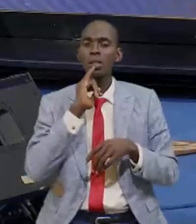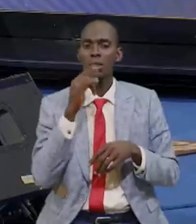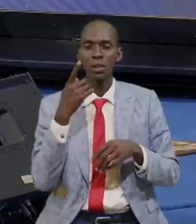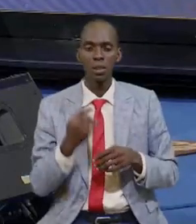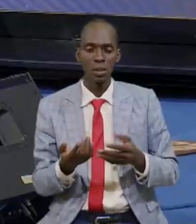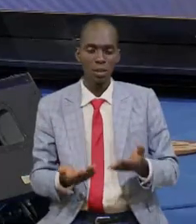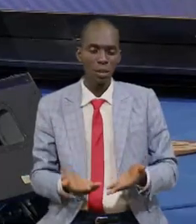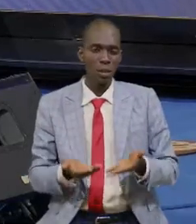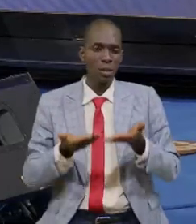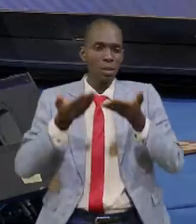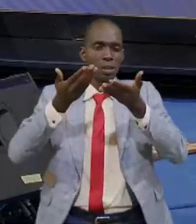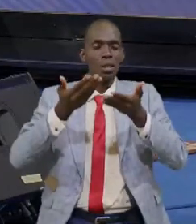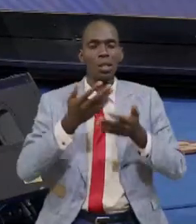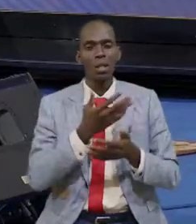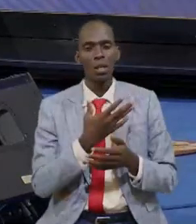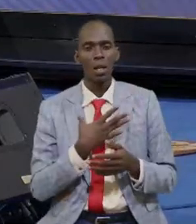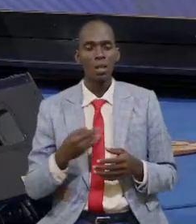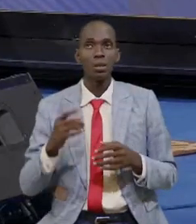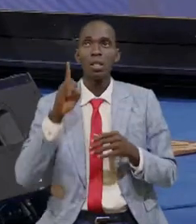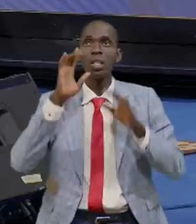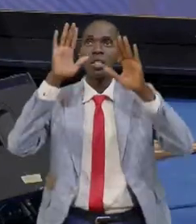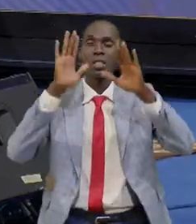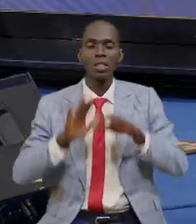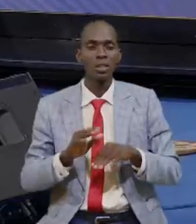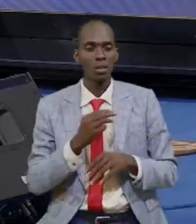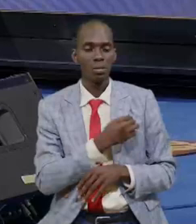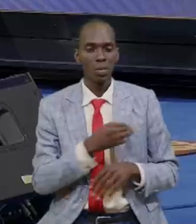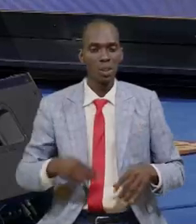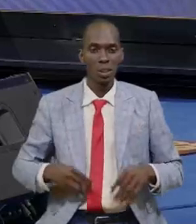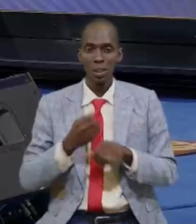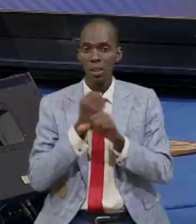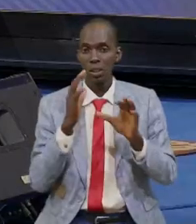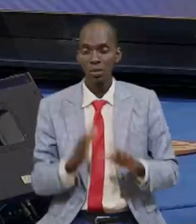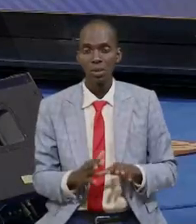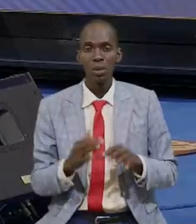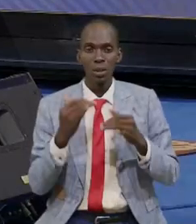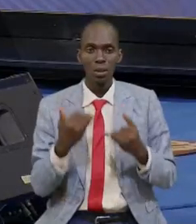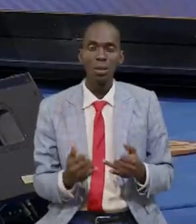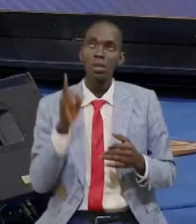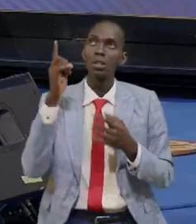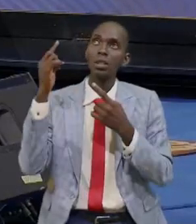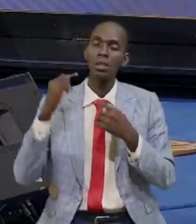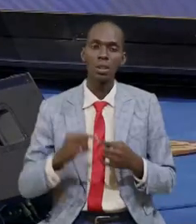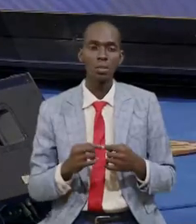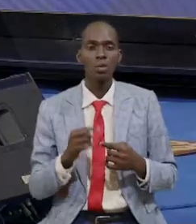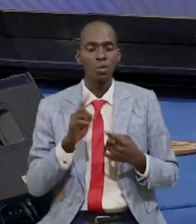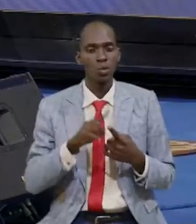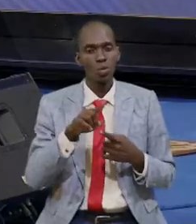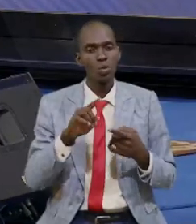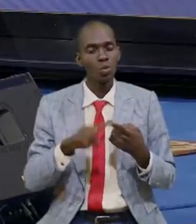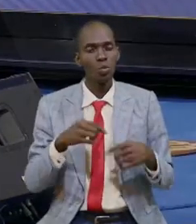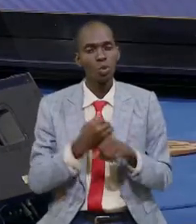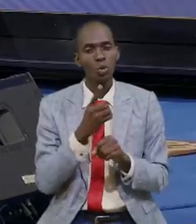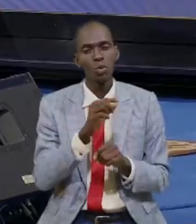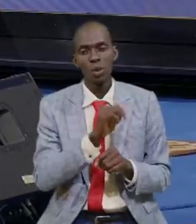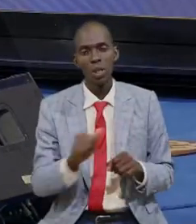l'exalté et le Messie excellent. Maintenant, vous venez à lui. Vous devenez membre de Christ. Vous